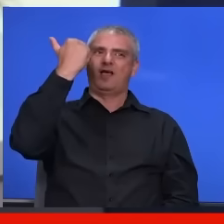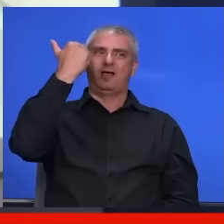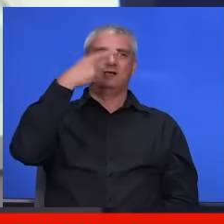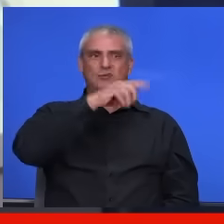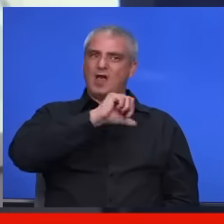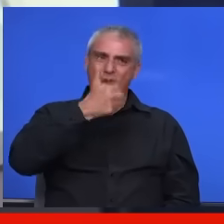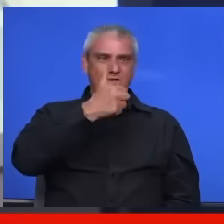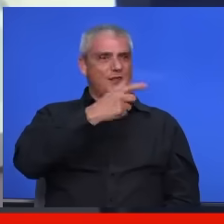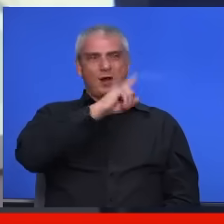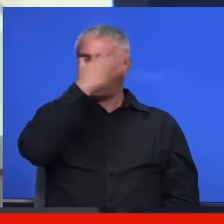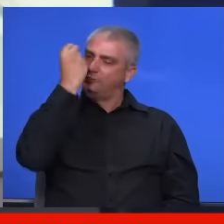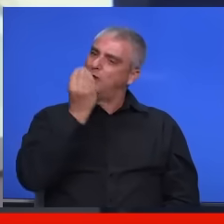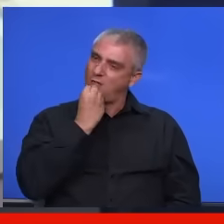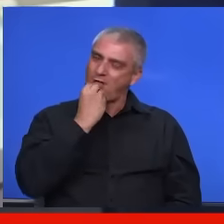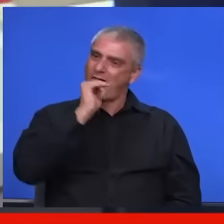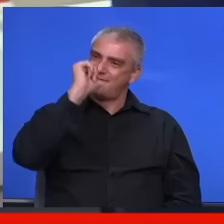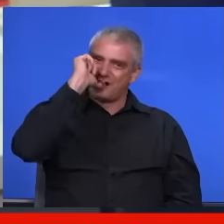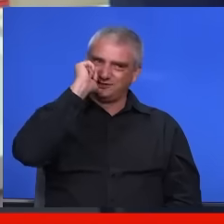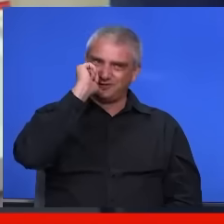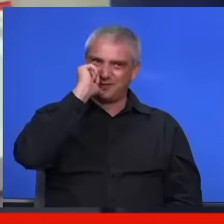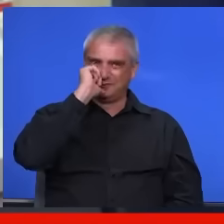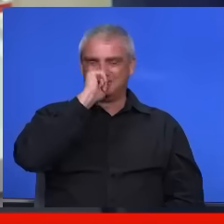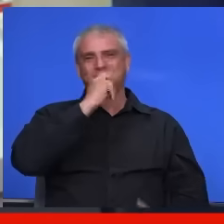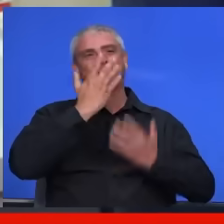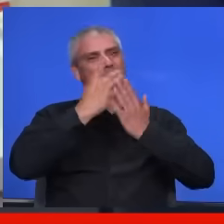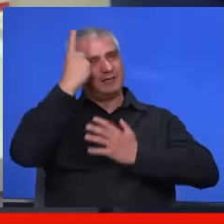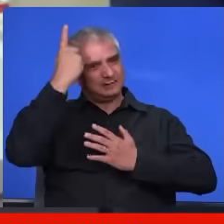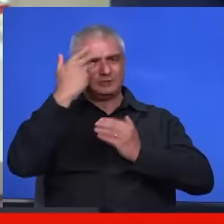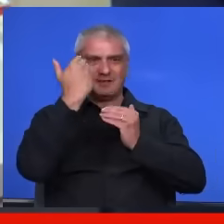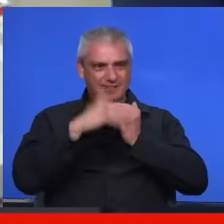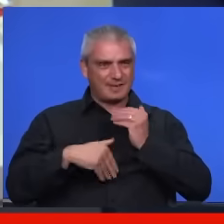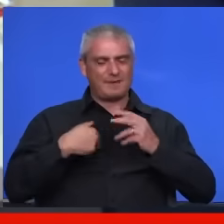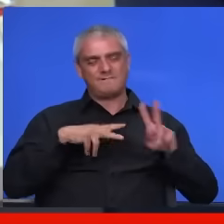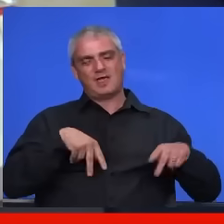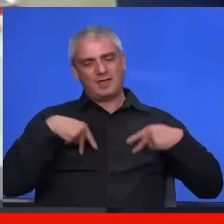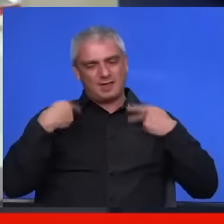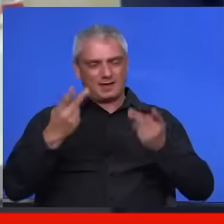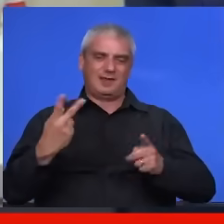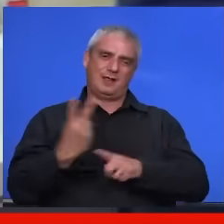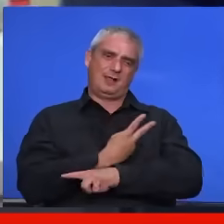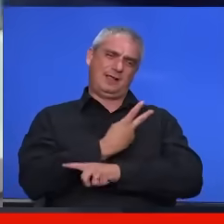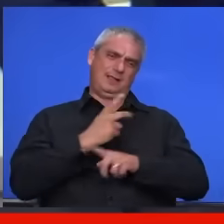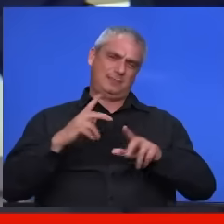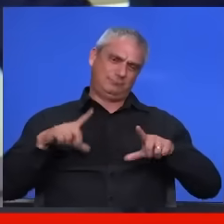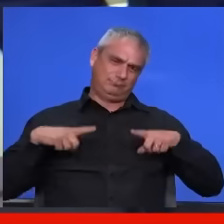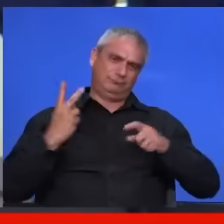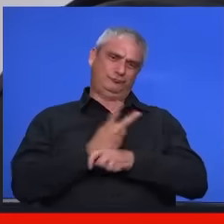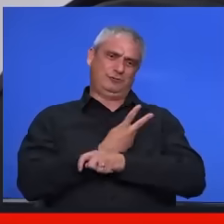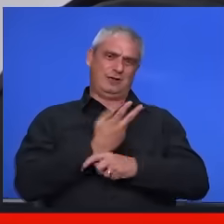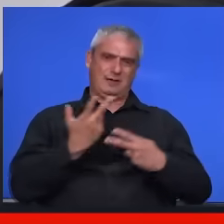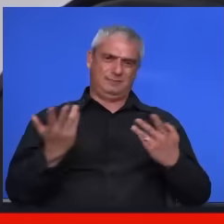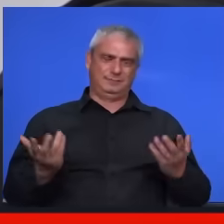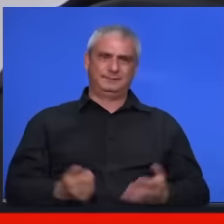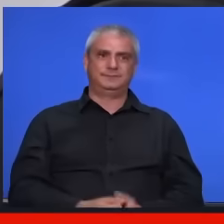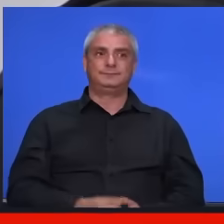אלופה, ושלא תשכח לאכול ולשתות, שבעזרת השם זה ייגמר, ונמשיך כרגיל ונחזור לשגרה.